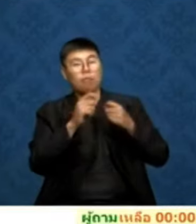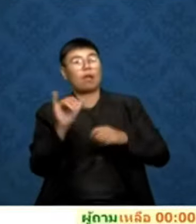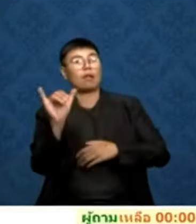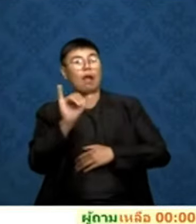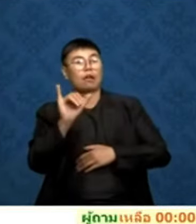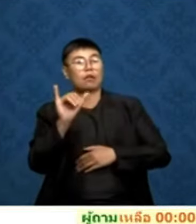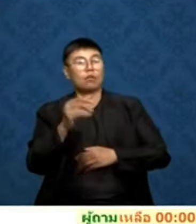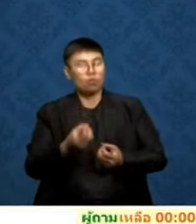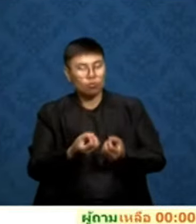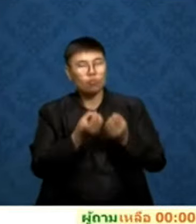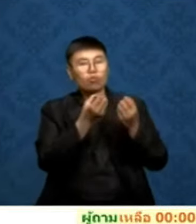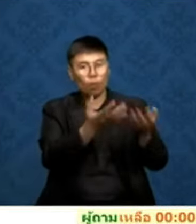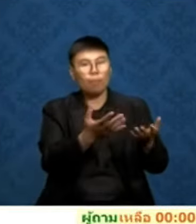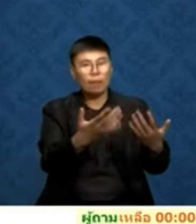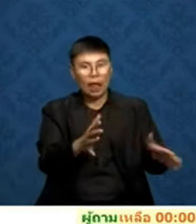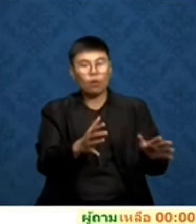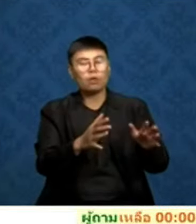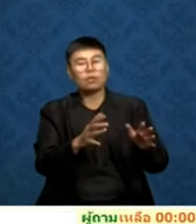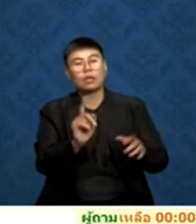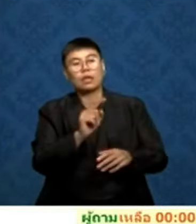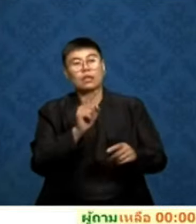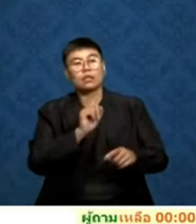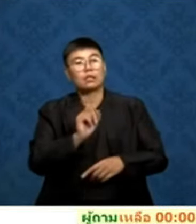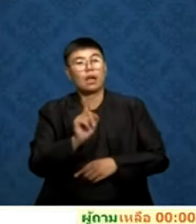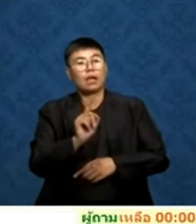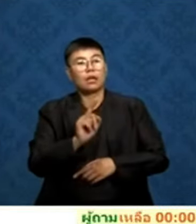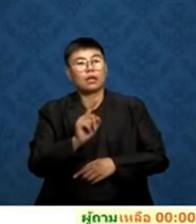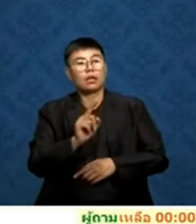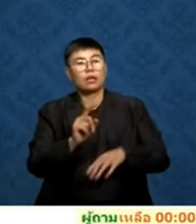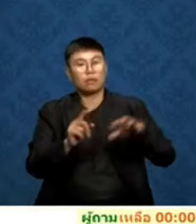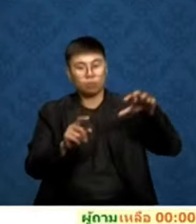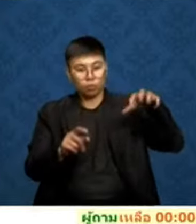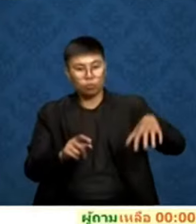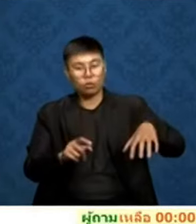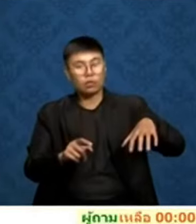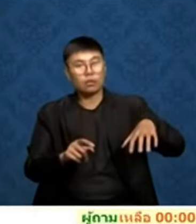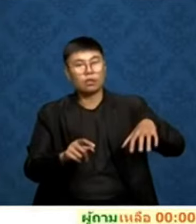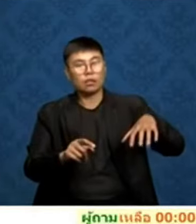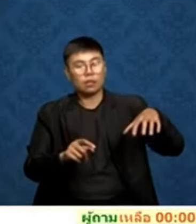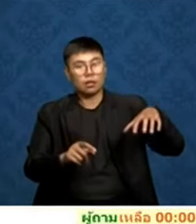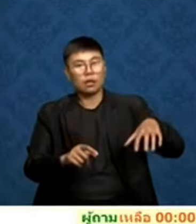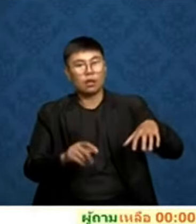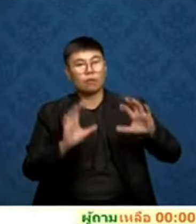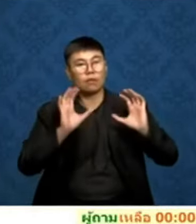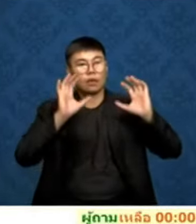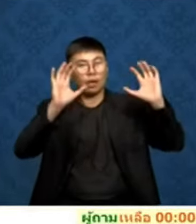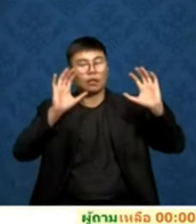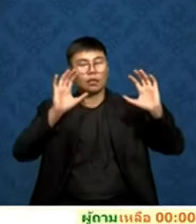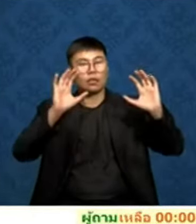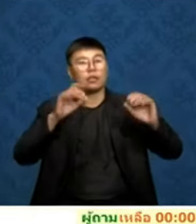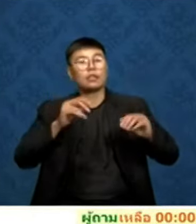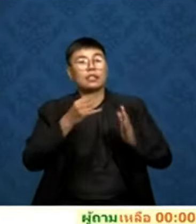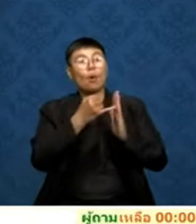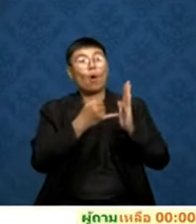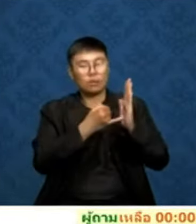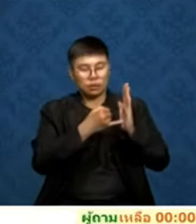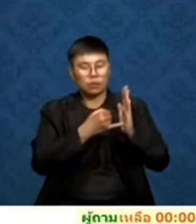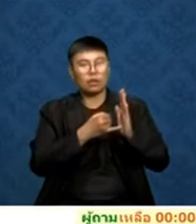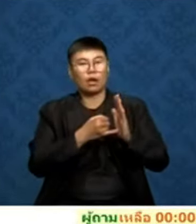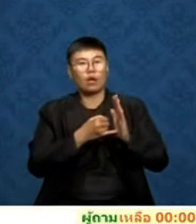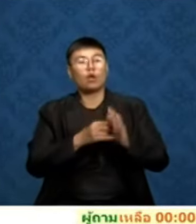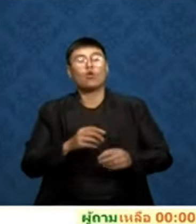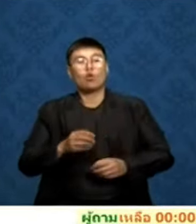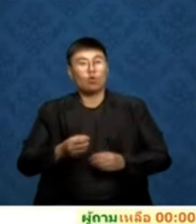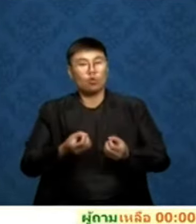ะส่งที่ทางหน่วยต่างจังหวัดเนี่ยอาจจะไม่ได้ผลก็อาจจะส่งเข้ามาที่ส่วนกลางโดยตรงผมว่าน่าจะช่วยเหลือได้ครับ